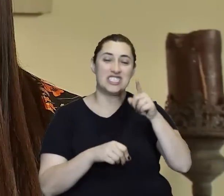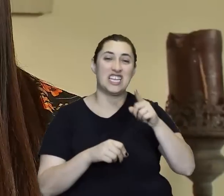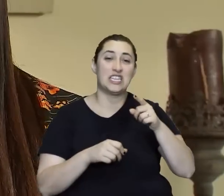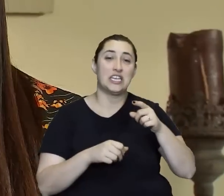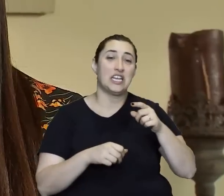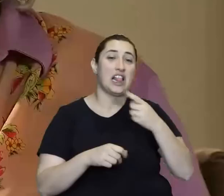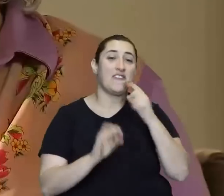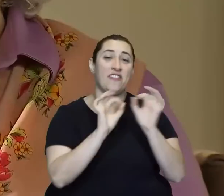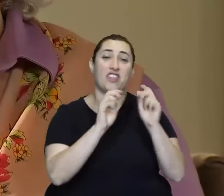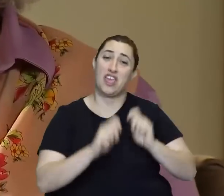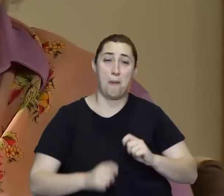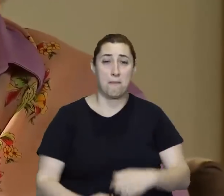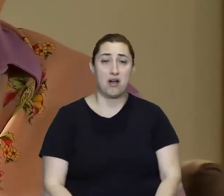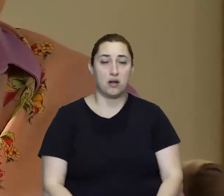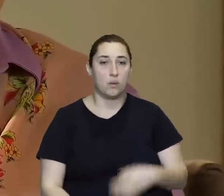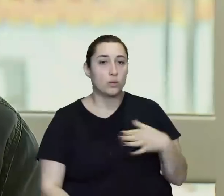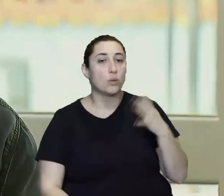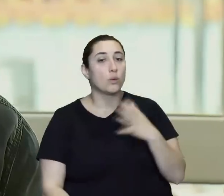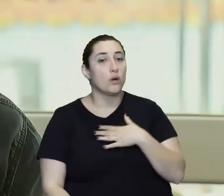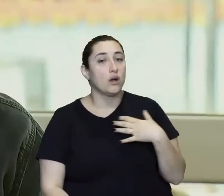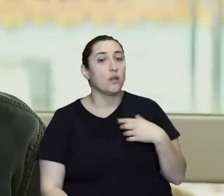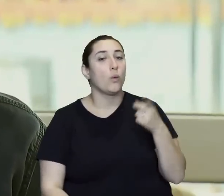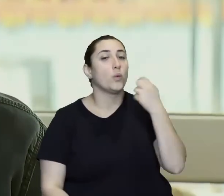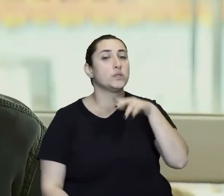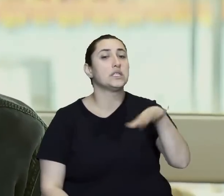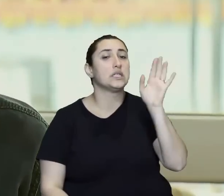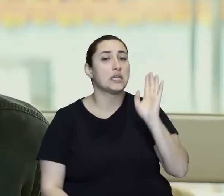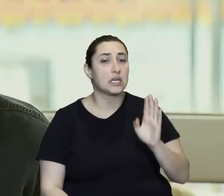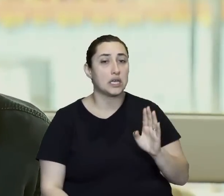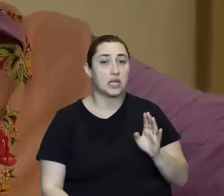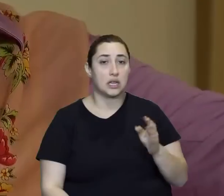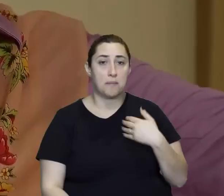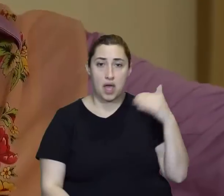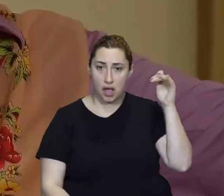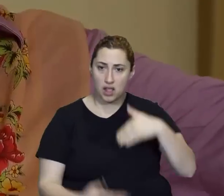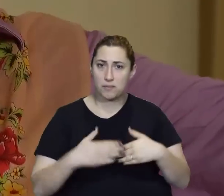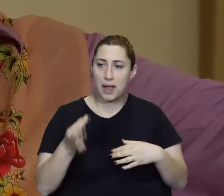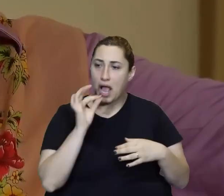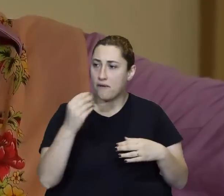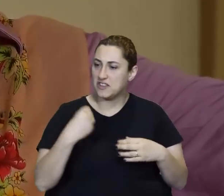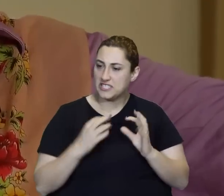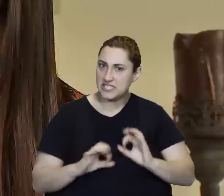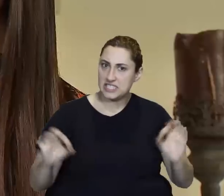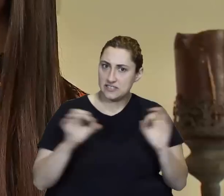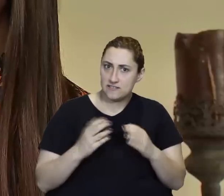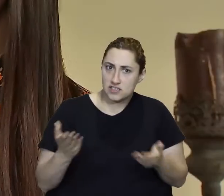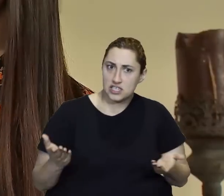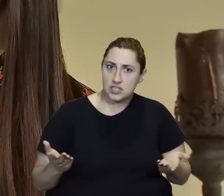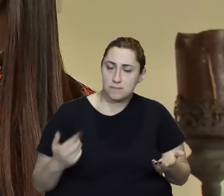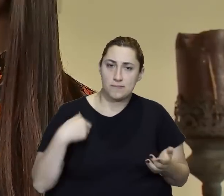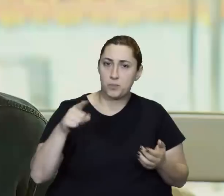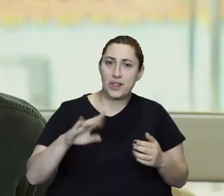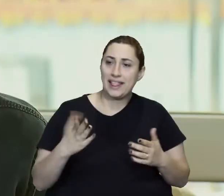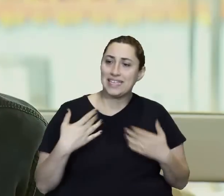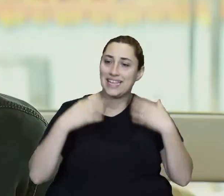sana kim bilir. Yok yok anacığım, o yüzden değil. Geldim geleli bana bir kahve bile yapmadı ya. Ben